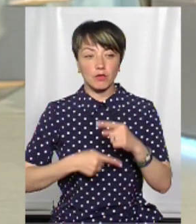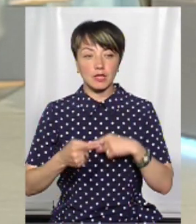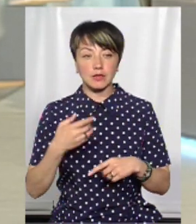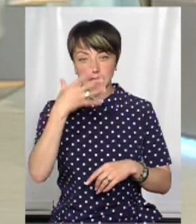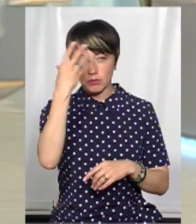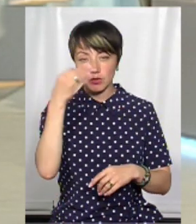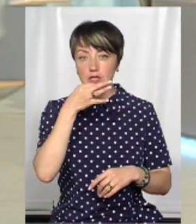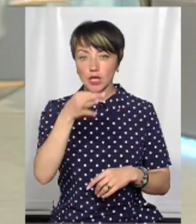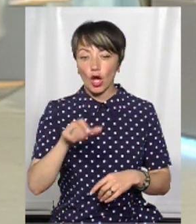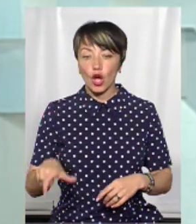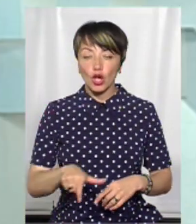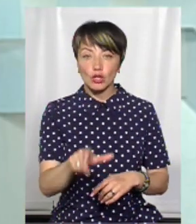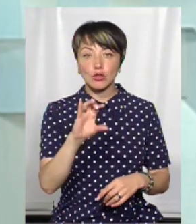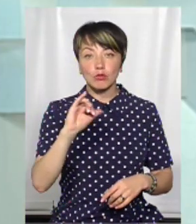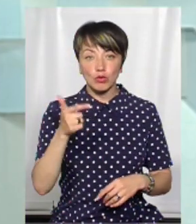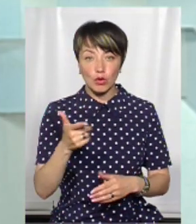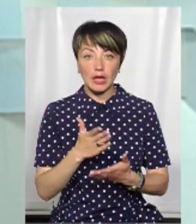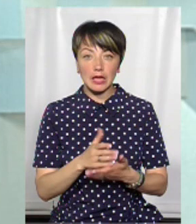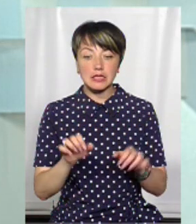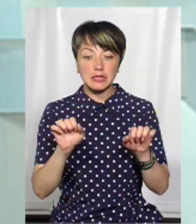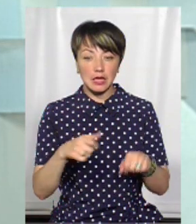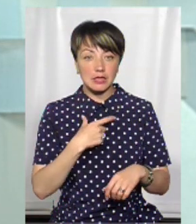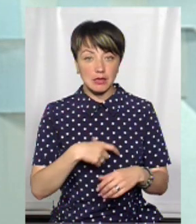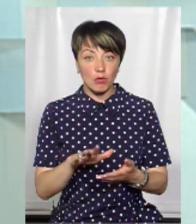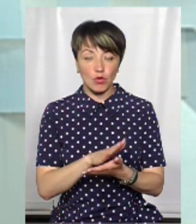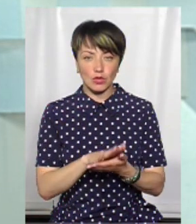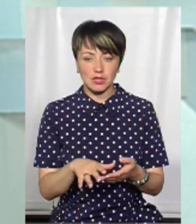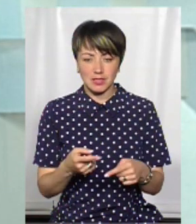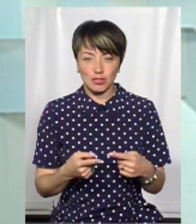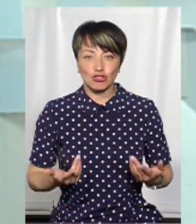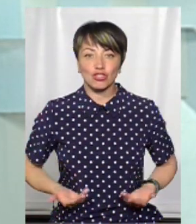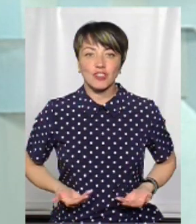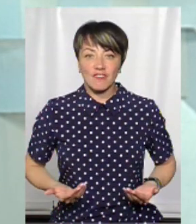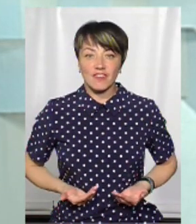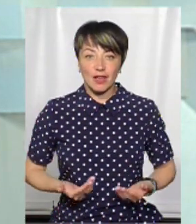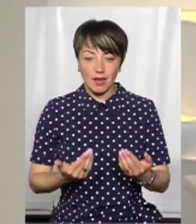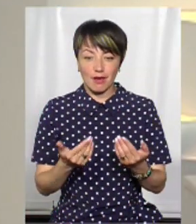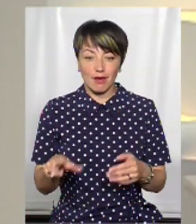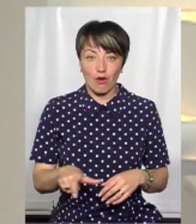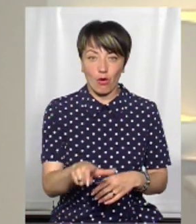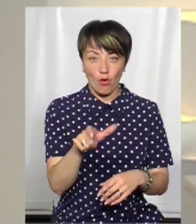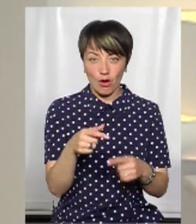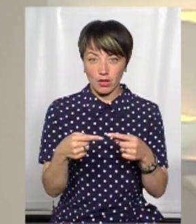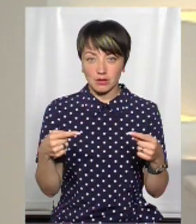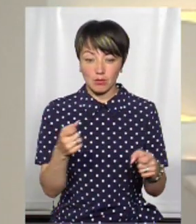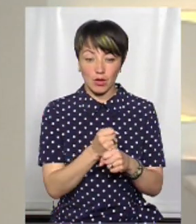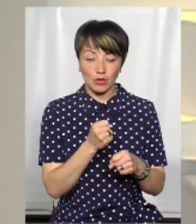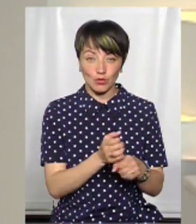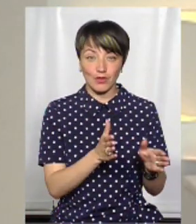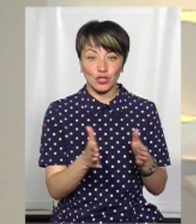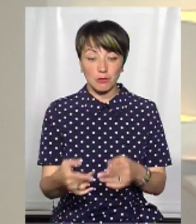ще забув сказати, що у річки є Південний Буг, здатність до самоочищення. Це ж живий організм, да? І вона функціонує в тому чи іншому